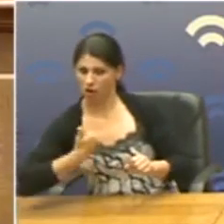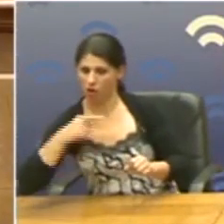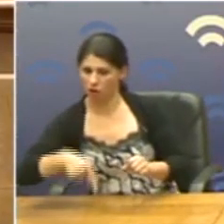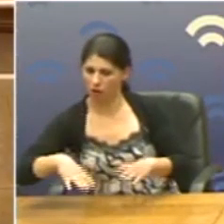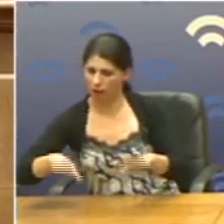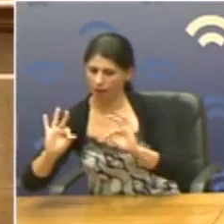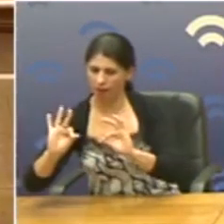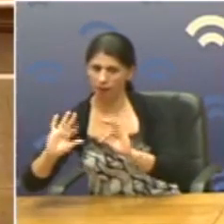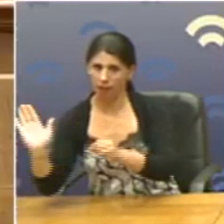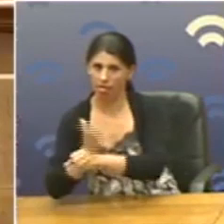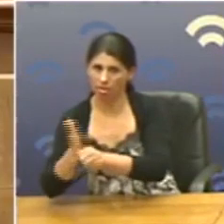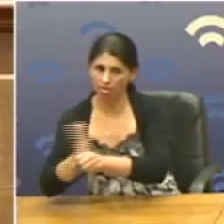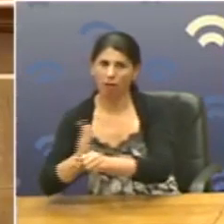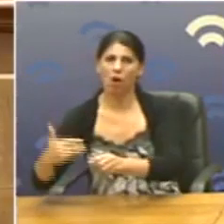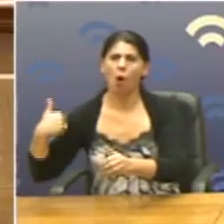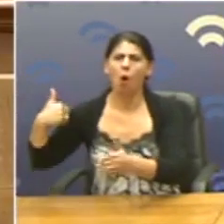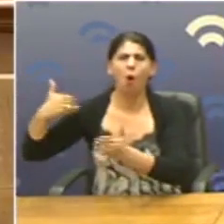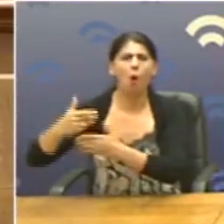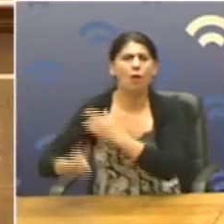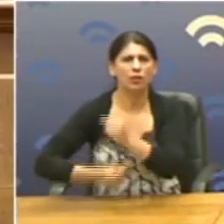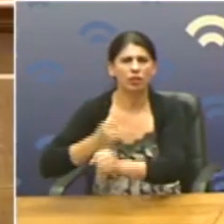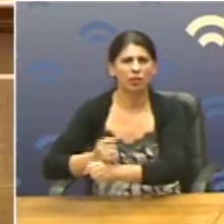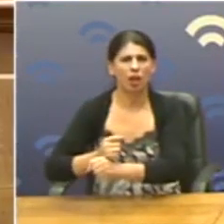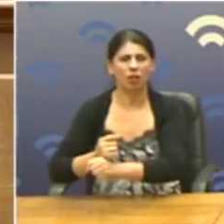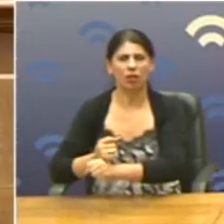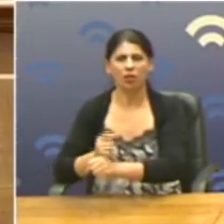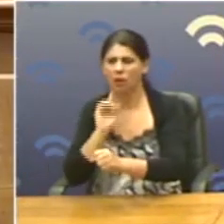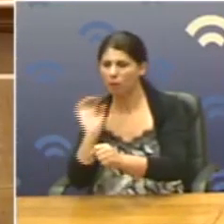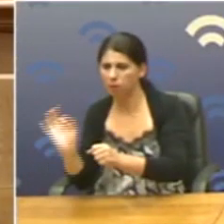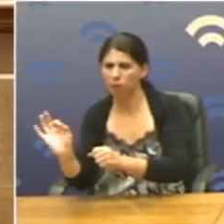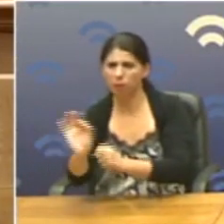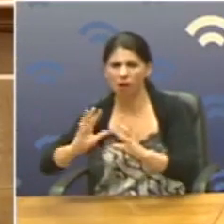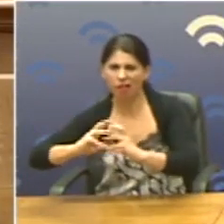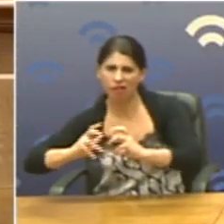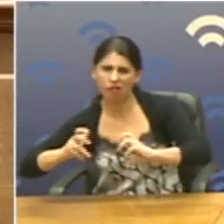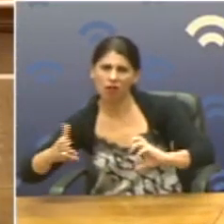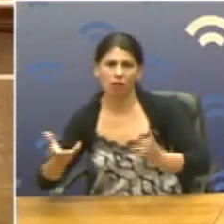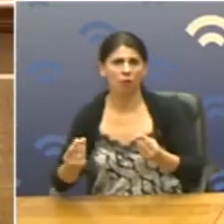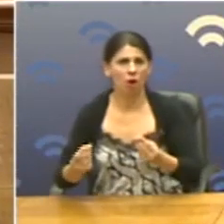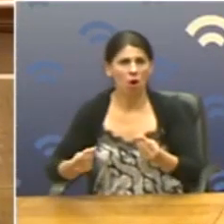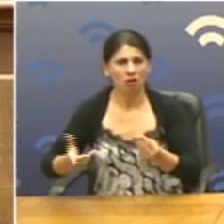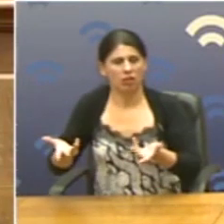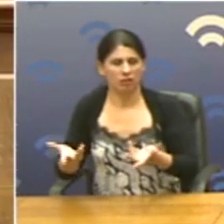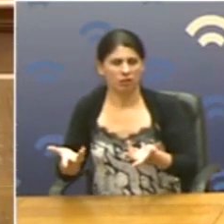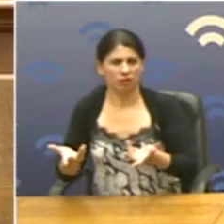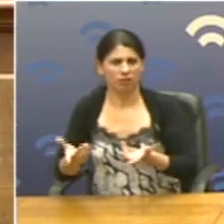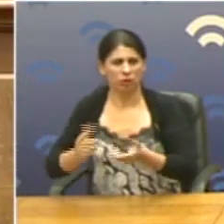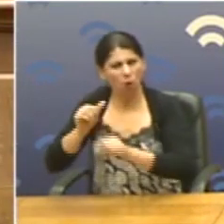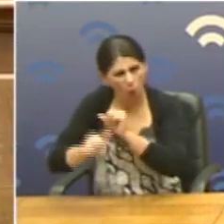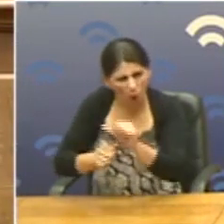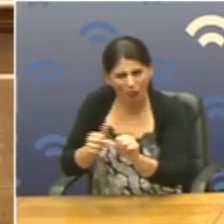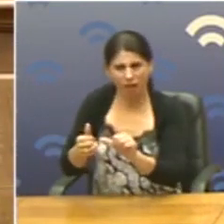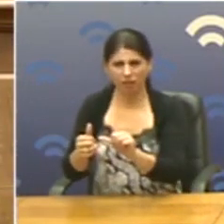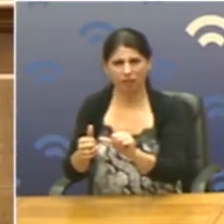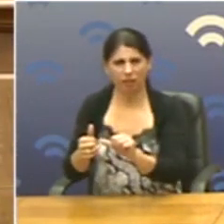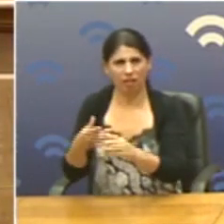αυτά τα χρόνια συκοφαντήθηκε, διαστρεβλώθηκε βάναυσα, κακοποιήθηκε εξαιτίας και της